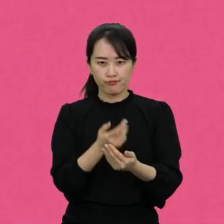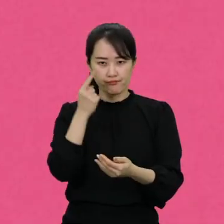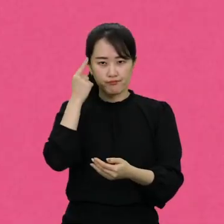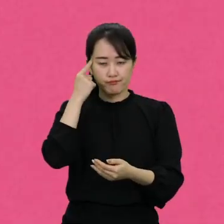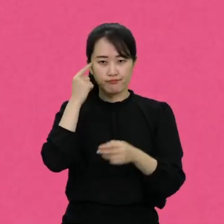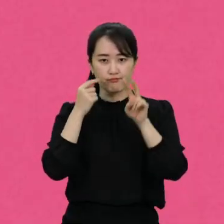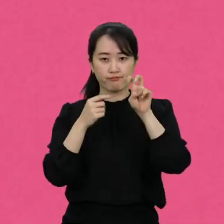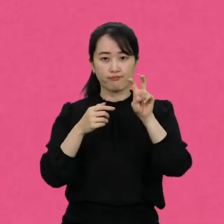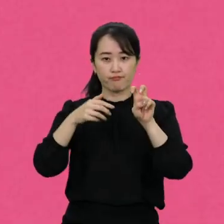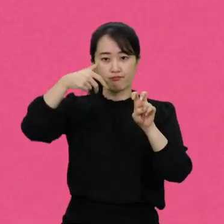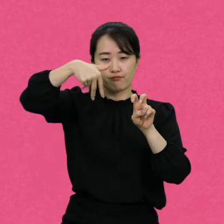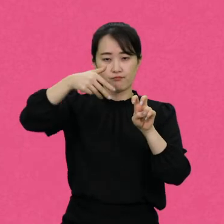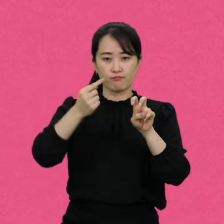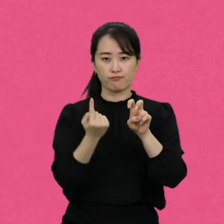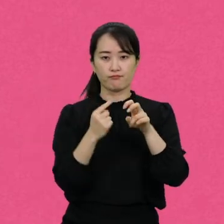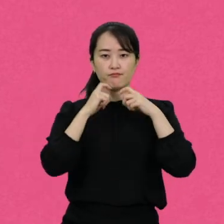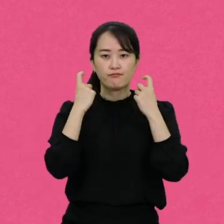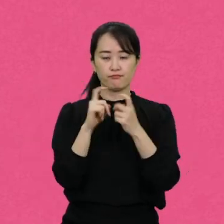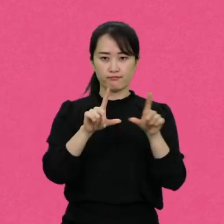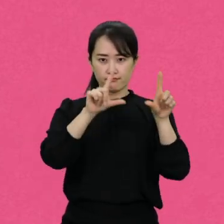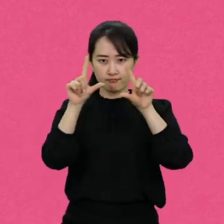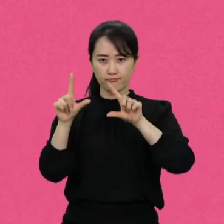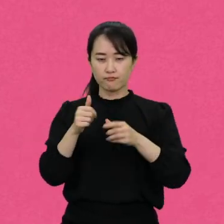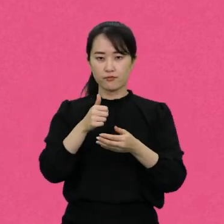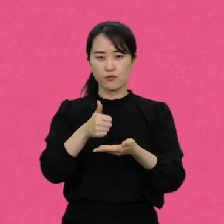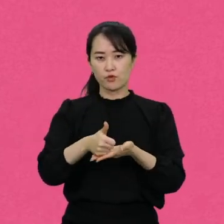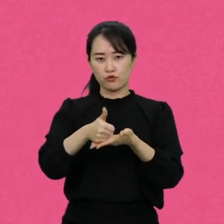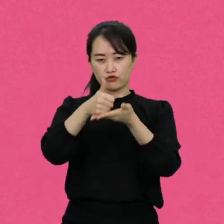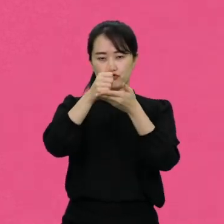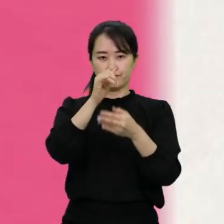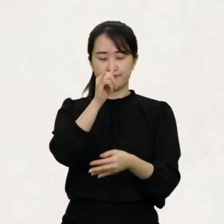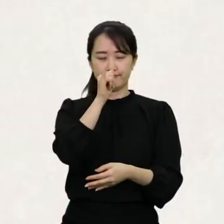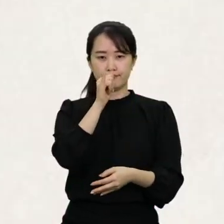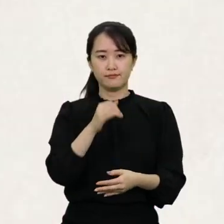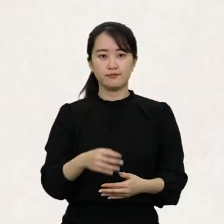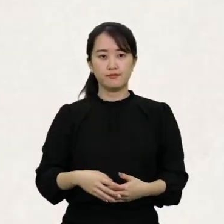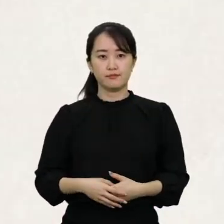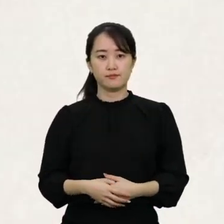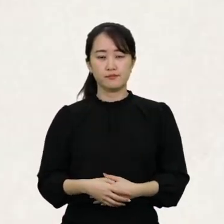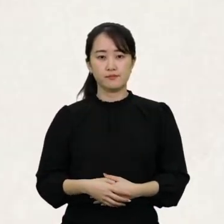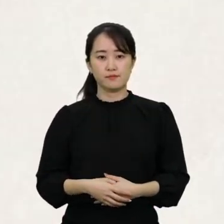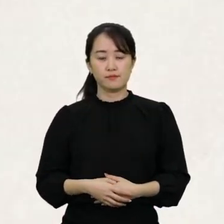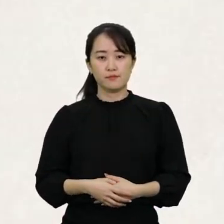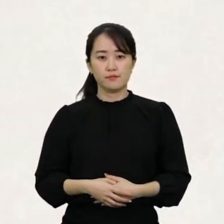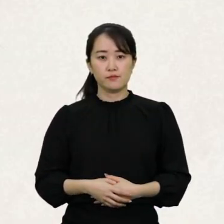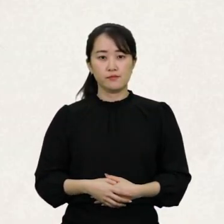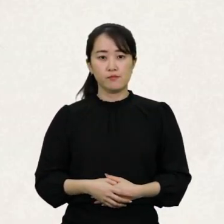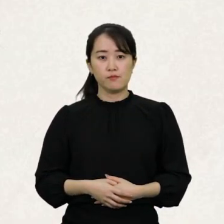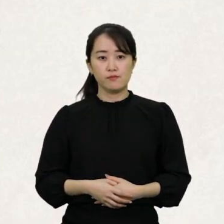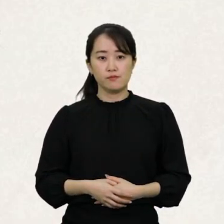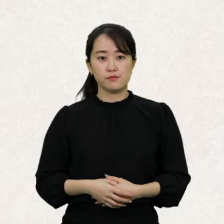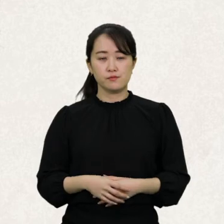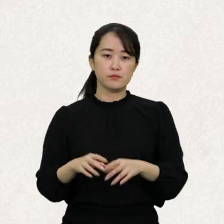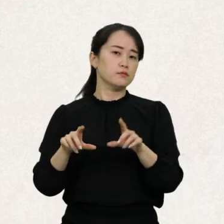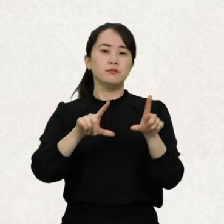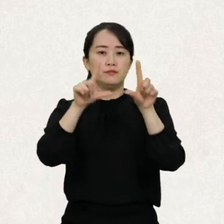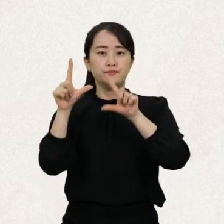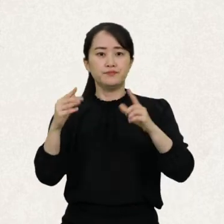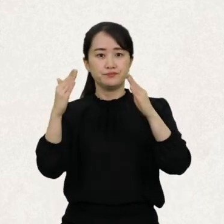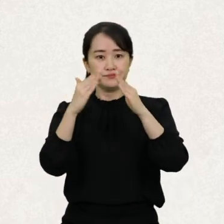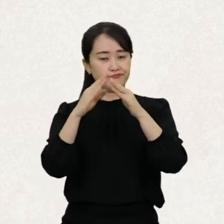제22조 사생활 존중 조항이 마련되었습니다. 거주지나 주거